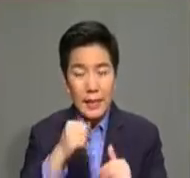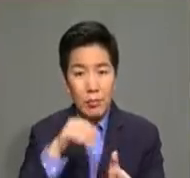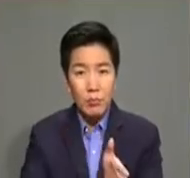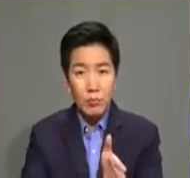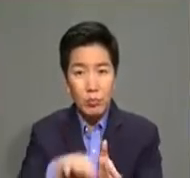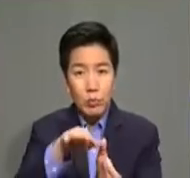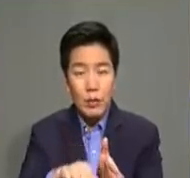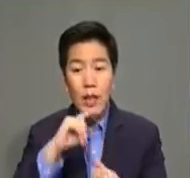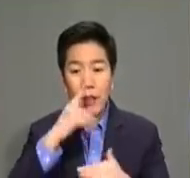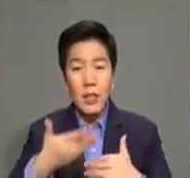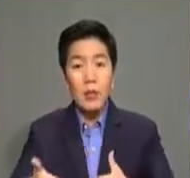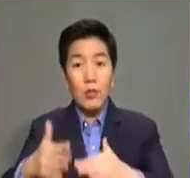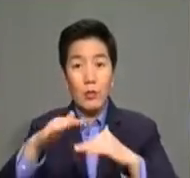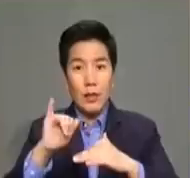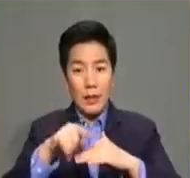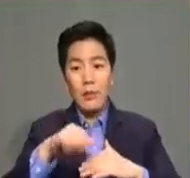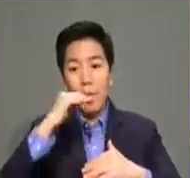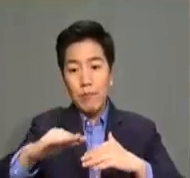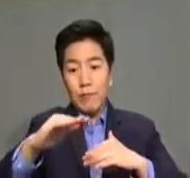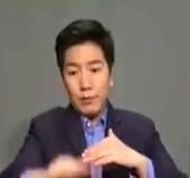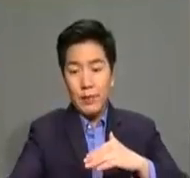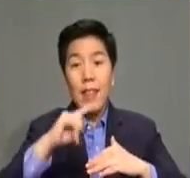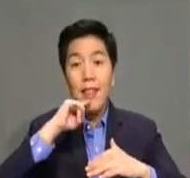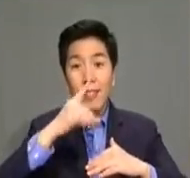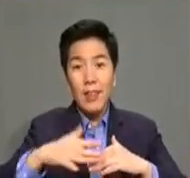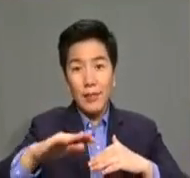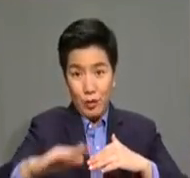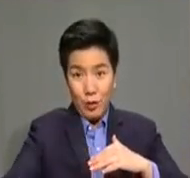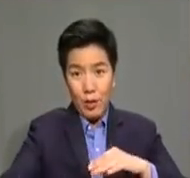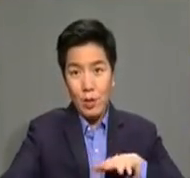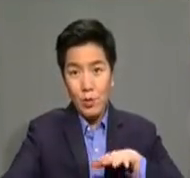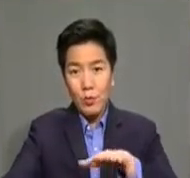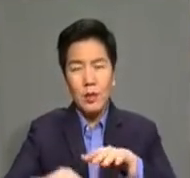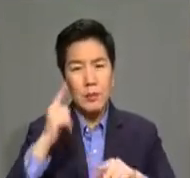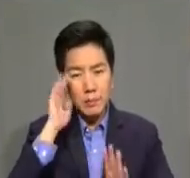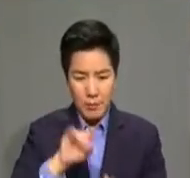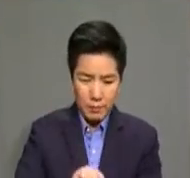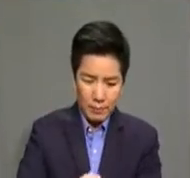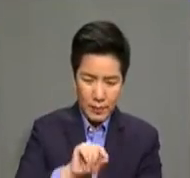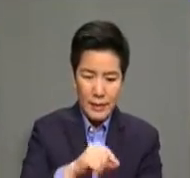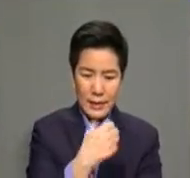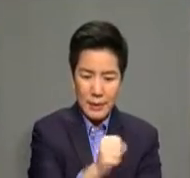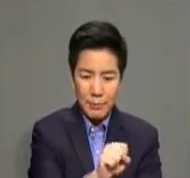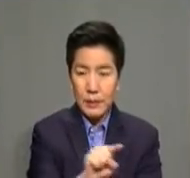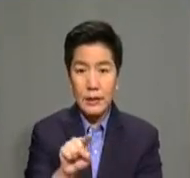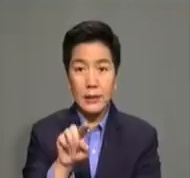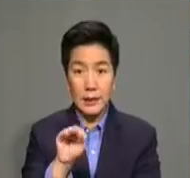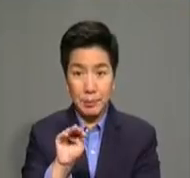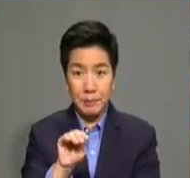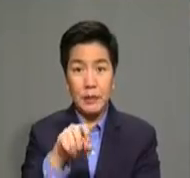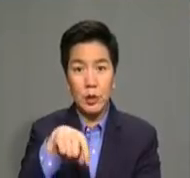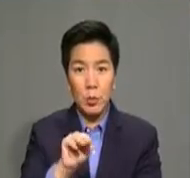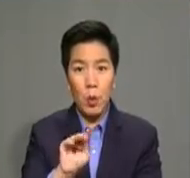วะที่น้ำทะเลยังไม่หนุนขึ้นมาในพื้นที่ก็มีระดับน้ำล้นตลิ่งประมาณ10-40เซนติเมตรนะคะแ